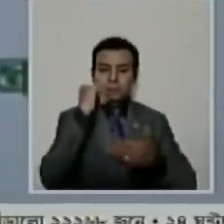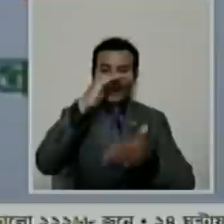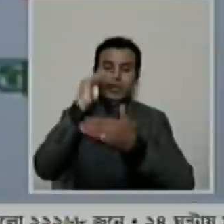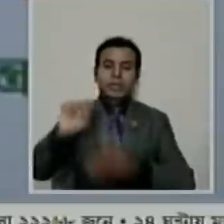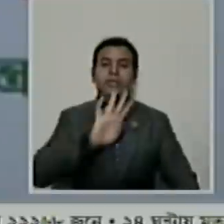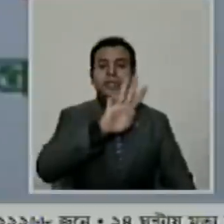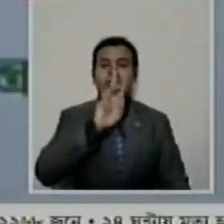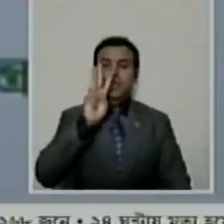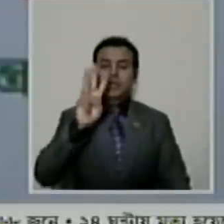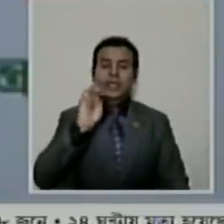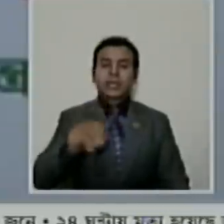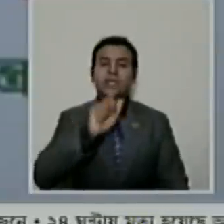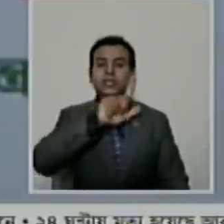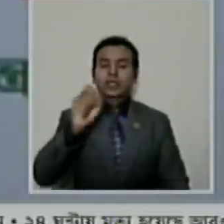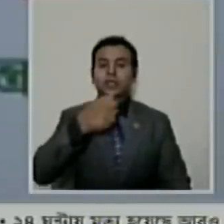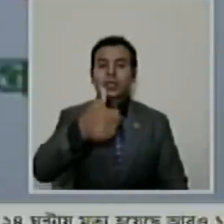19,15,772টি। বর্তমানে মজুদ আছে